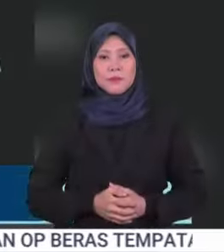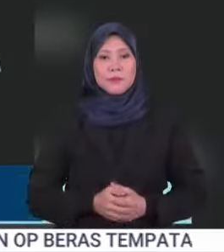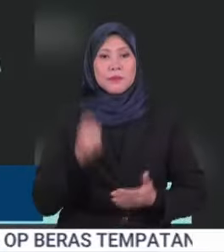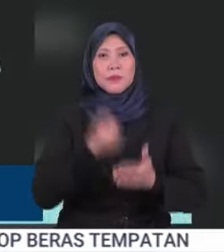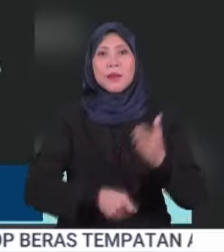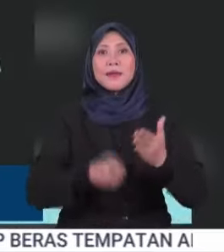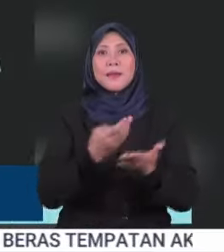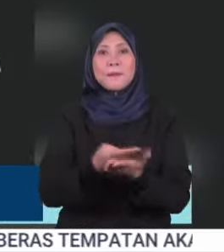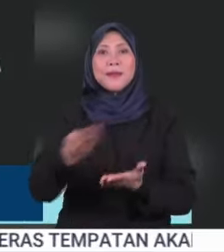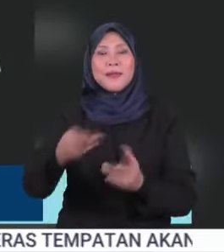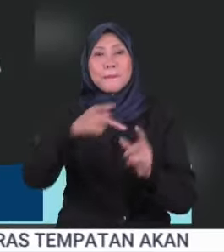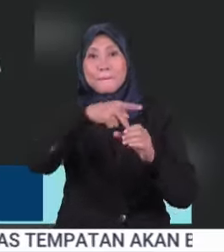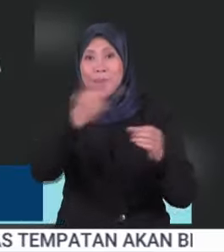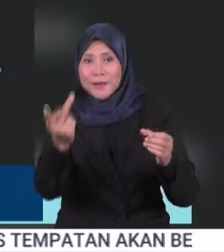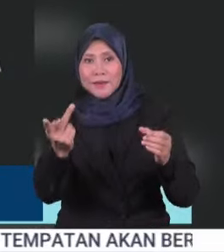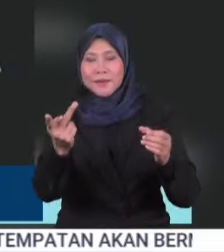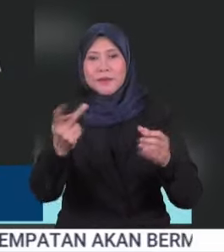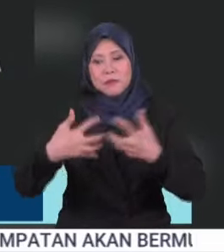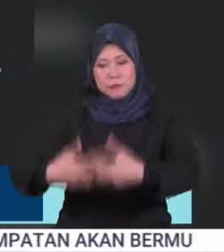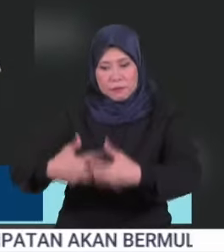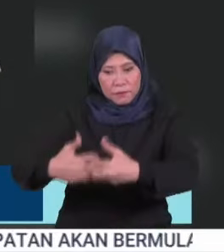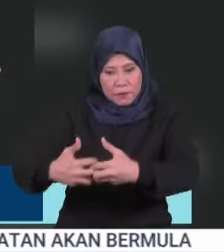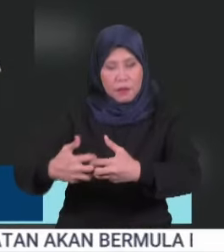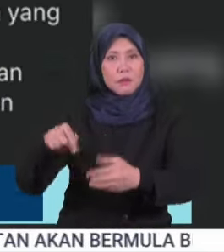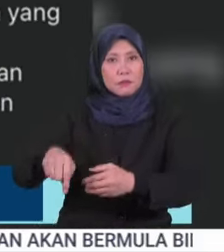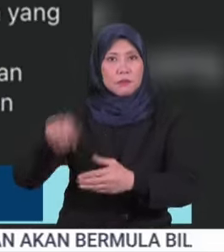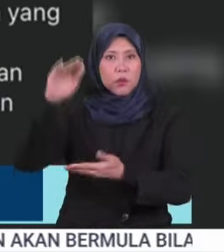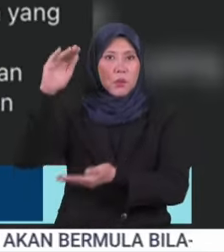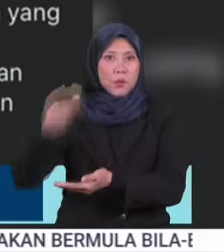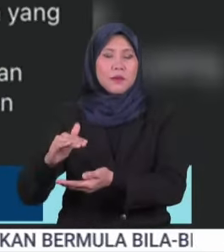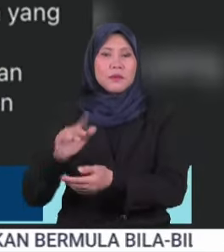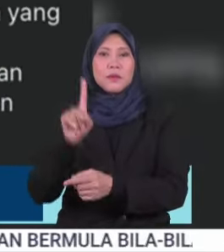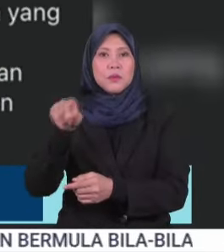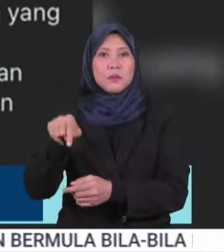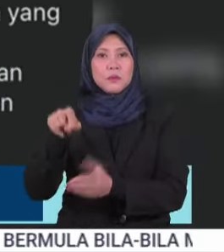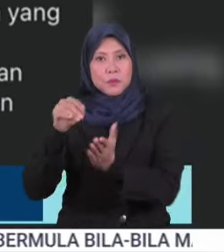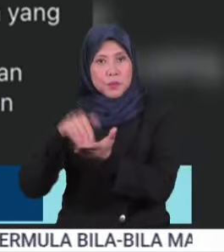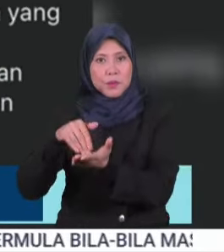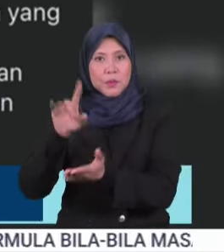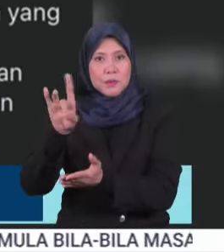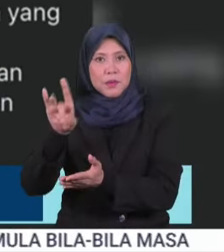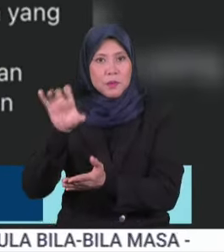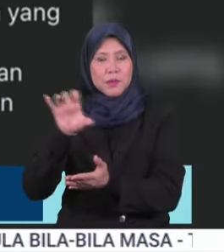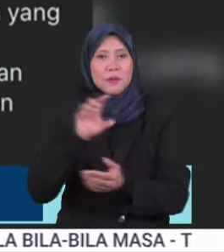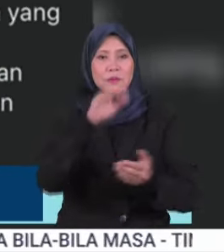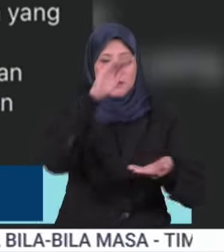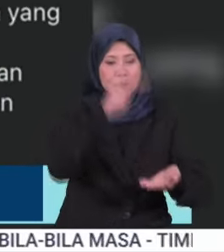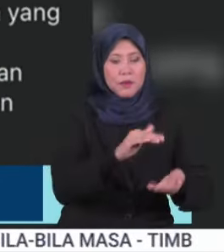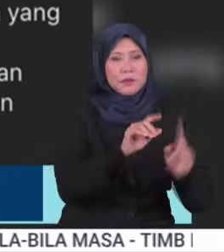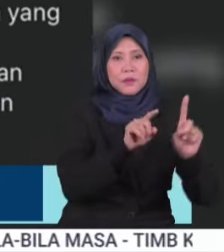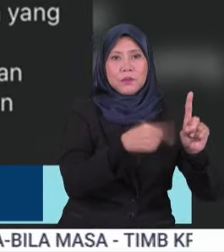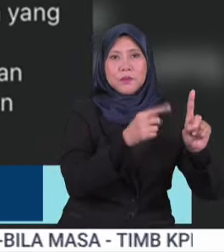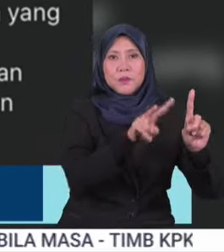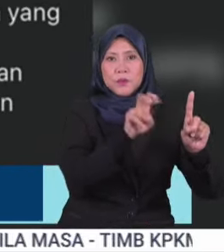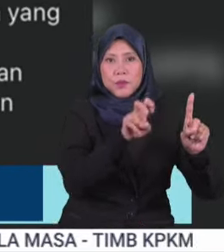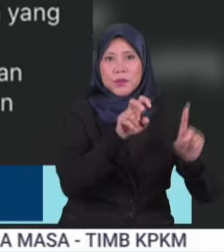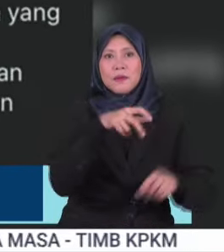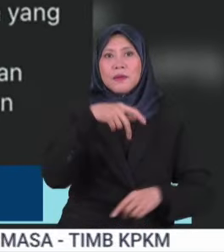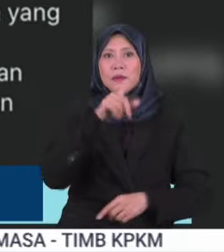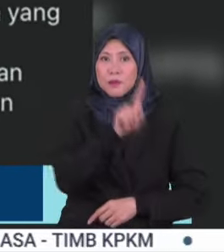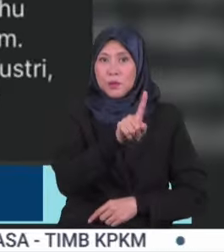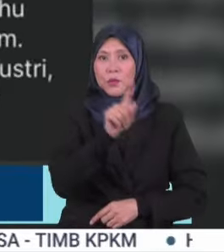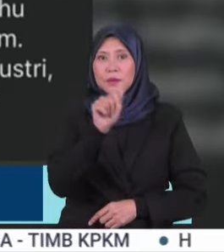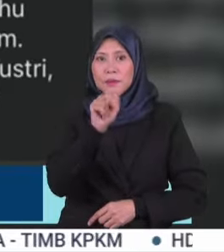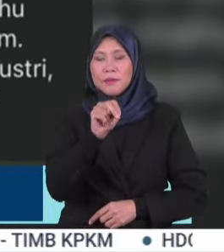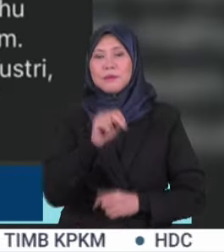Susulan harga belian padi oleh pengilang yang turun daripada RM1,800 kepada RM1,200 per tan. Setiausaha